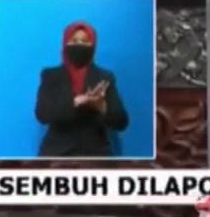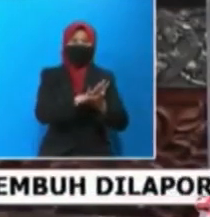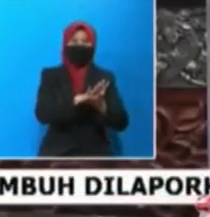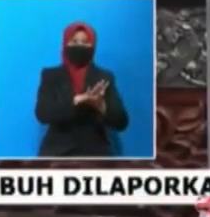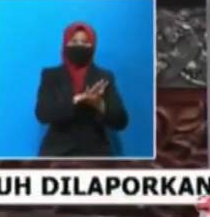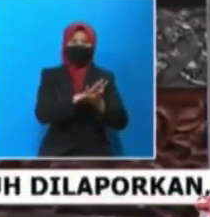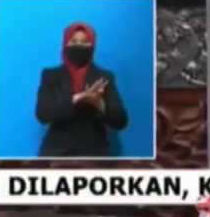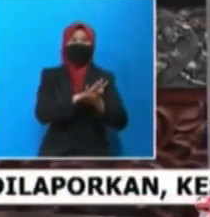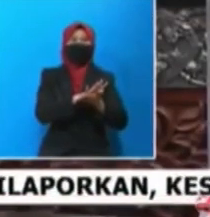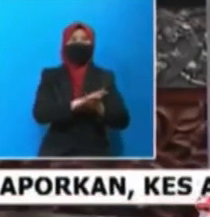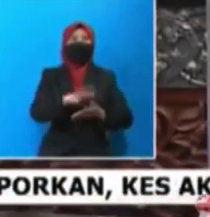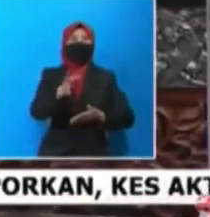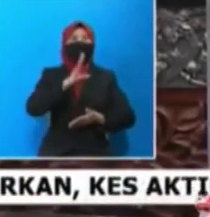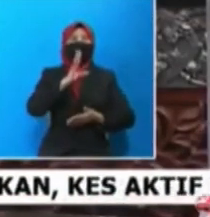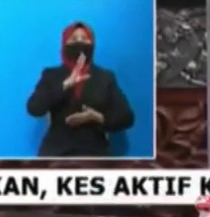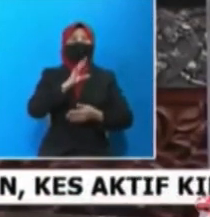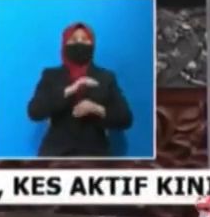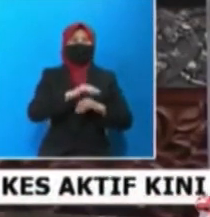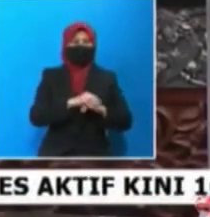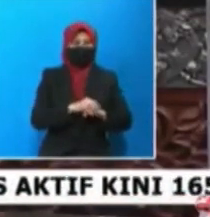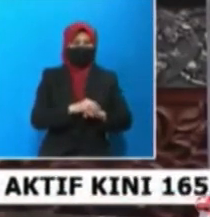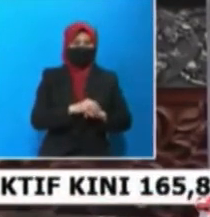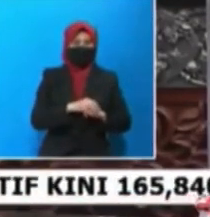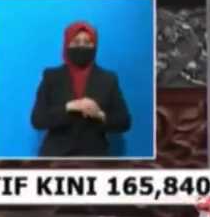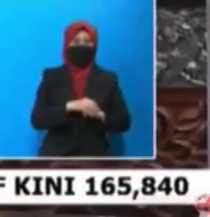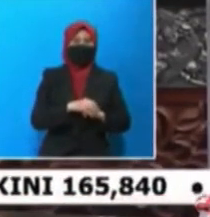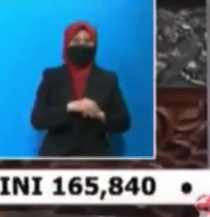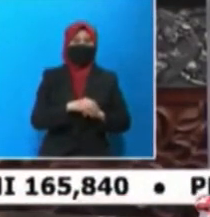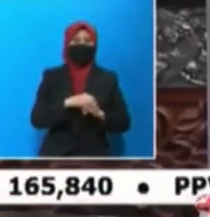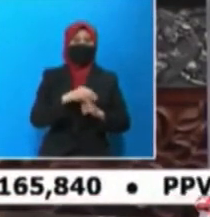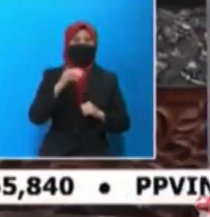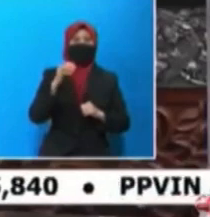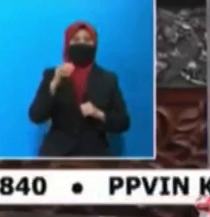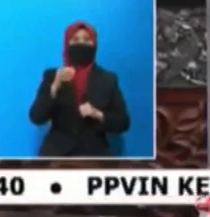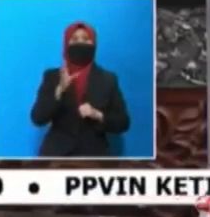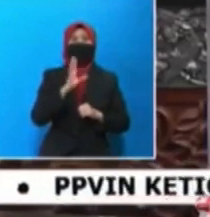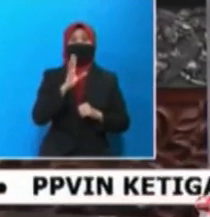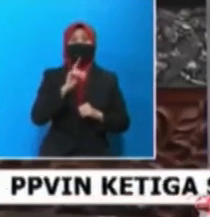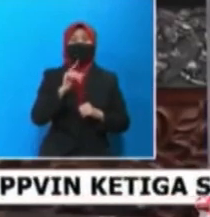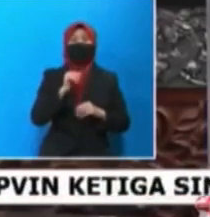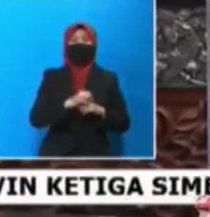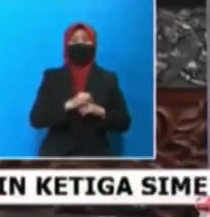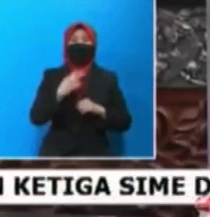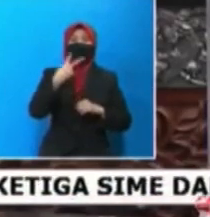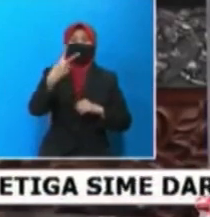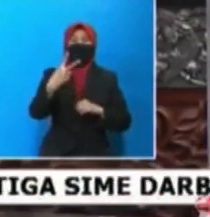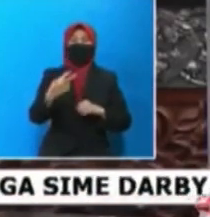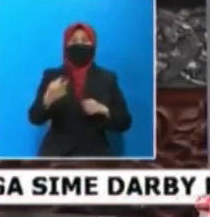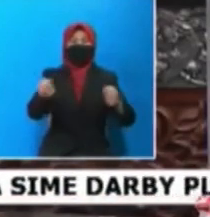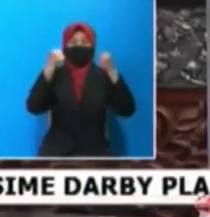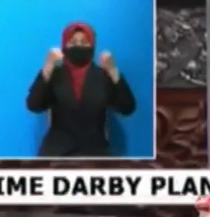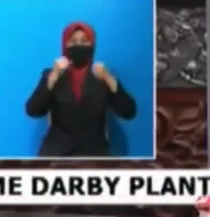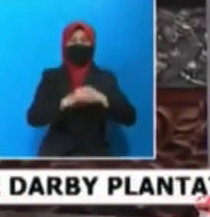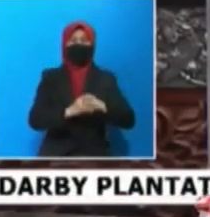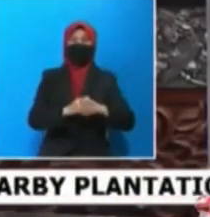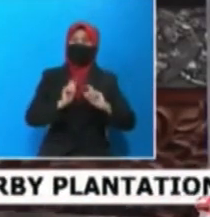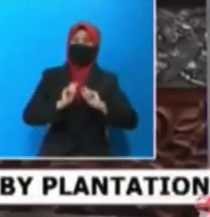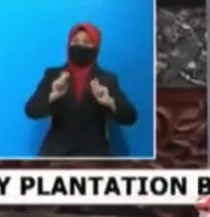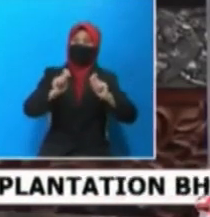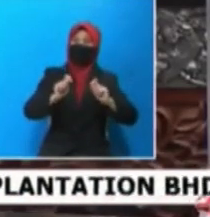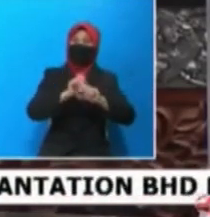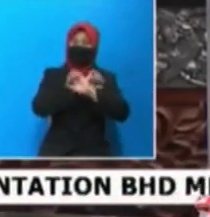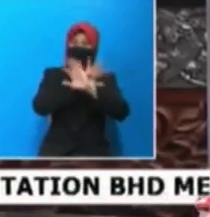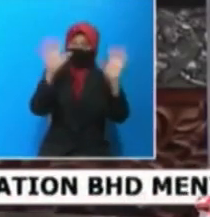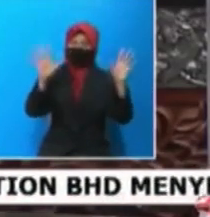words. Tuan Yang Bertuah, ini satu tindakan jelas untuk mengelirukan bukan hanya